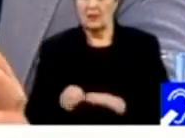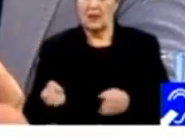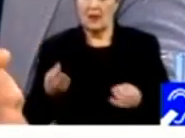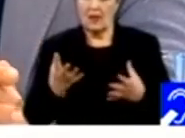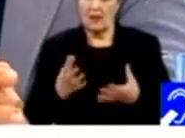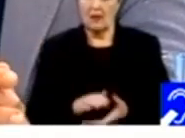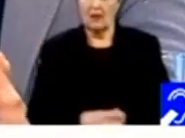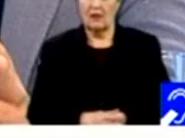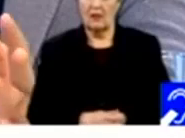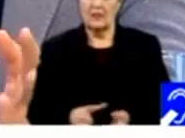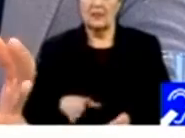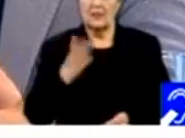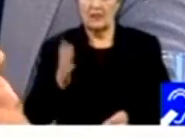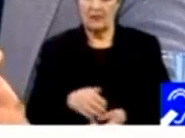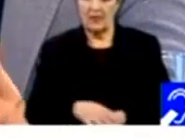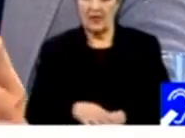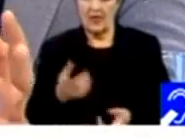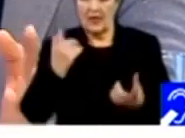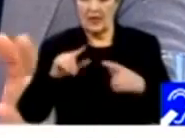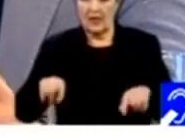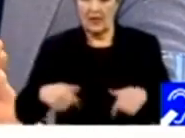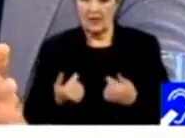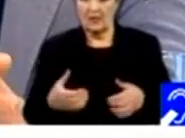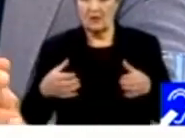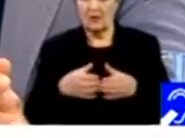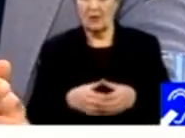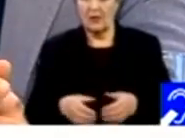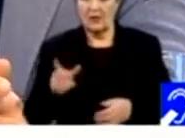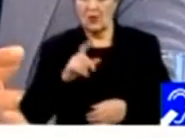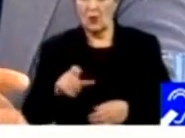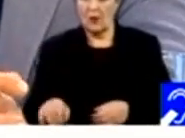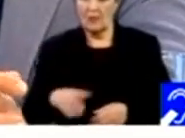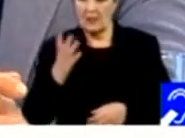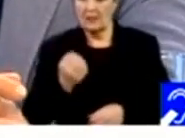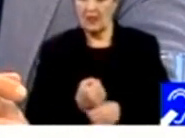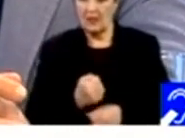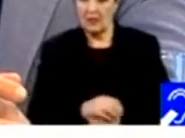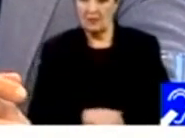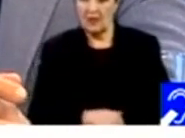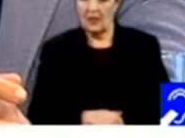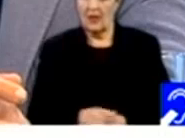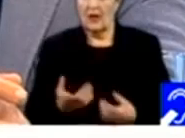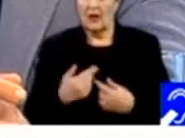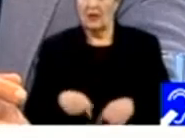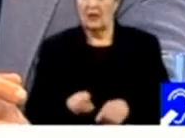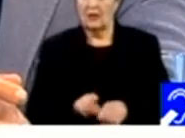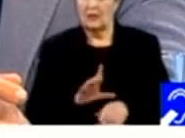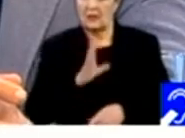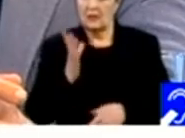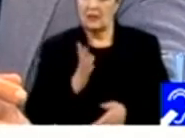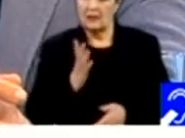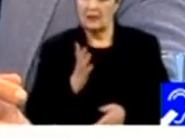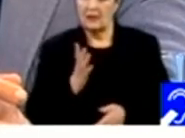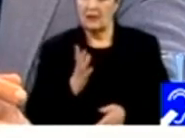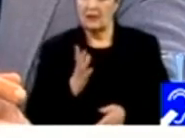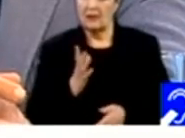clară, să fie creativ, să aibă o echipă de oameni, și deja avem înțelegere atât în Franța cât și în Federația Rusă ca să putem aduce